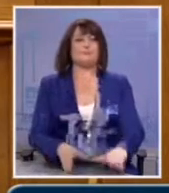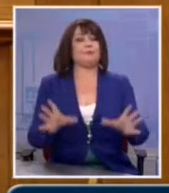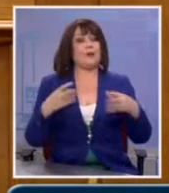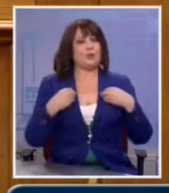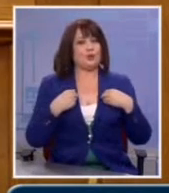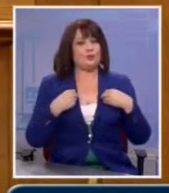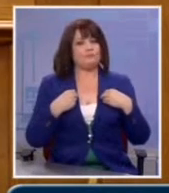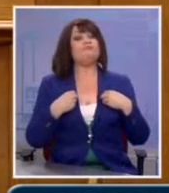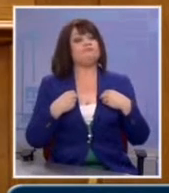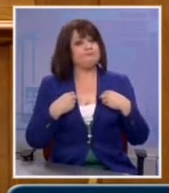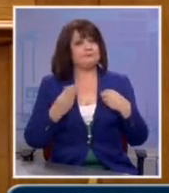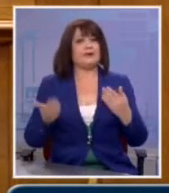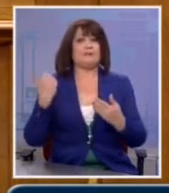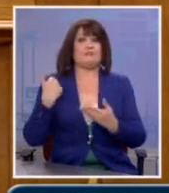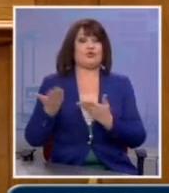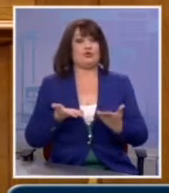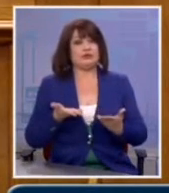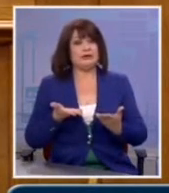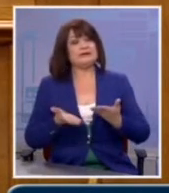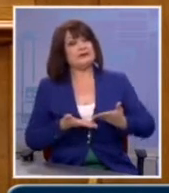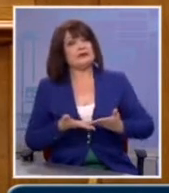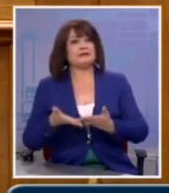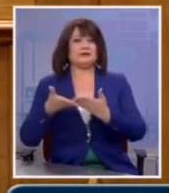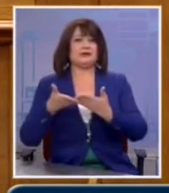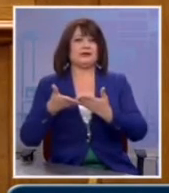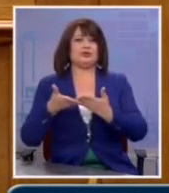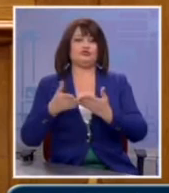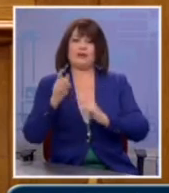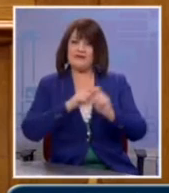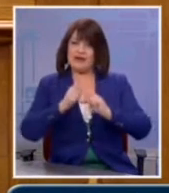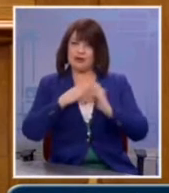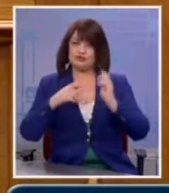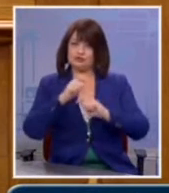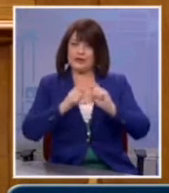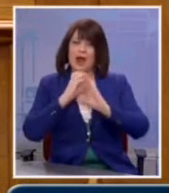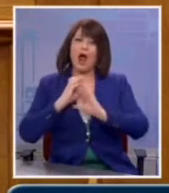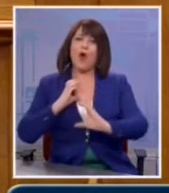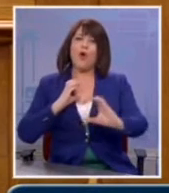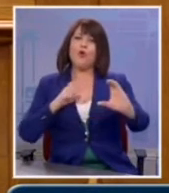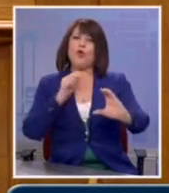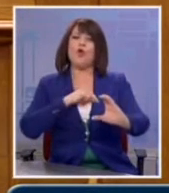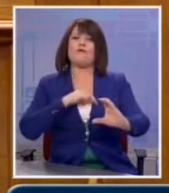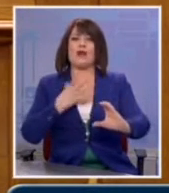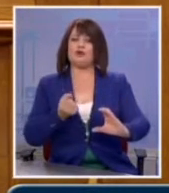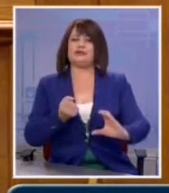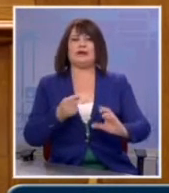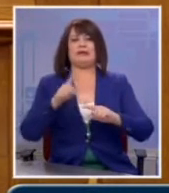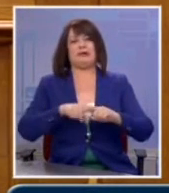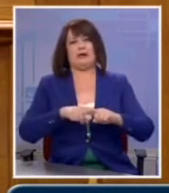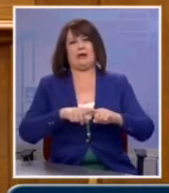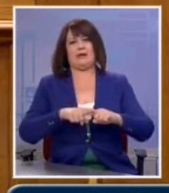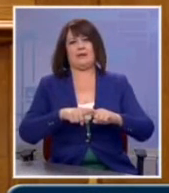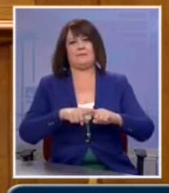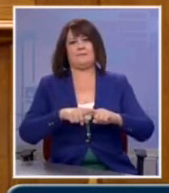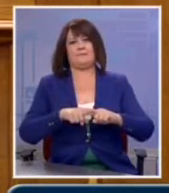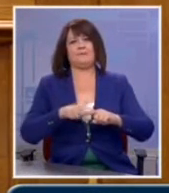Αποδεχθήκαμε αυτή την πρόσκληση να στηρίξουμε τον ίδιο αγωγό διότι το θεωρούμε επωφελές για τη χώρα μας, για